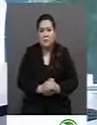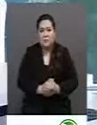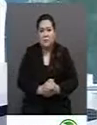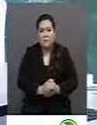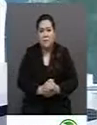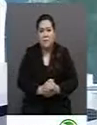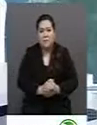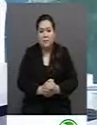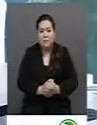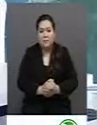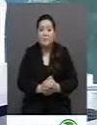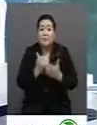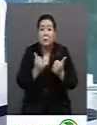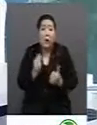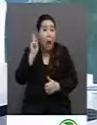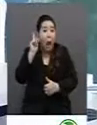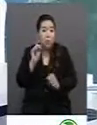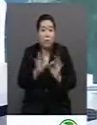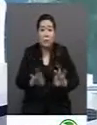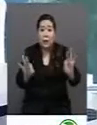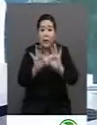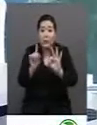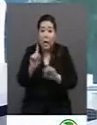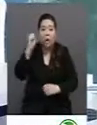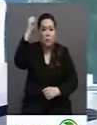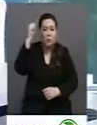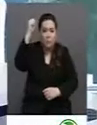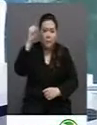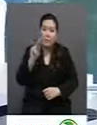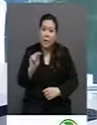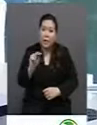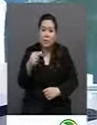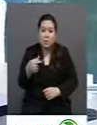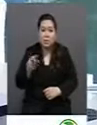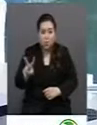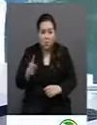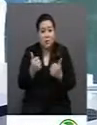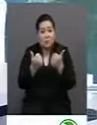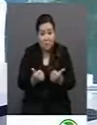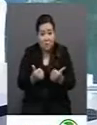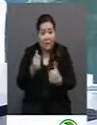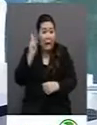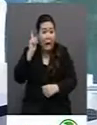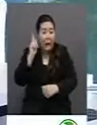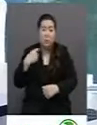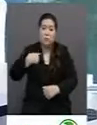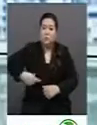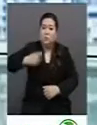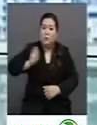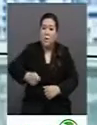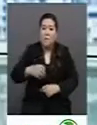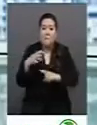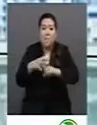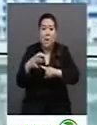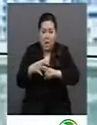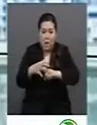คุณผู้ชมอีกประเด็นร้อนนะคะที่ต้องตามกันปมรถเมย์ NGV ค่ะมีข่าวออกมาว่าศาลจังหวัดพัทยาได้สั่